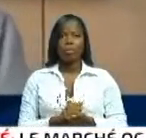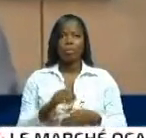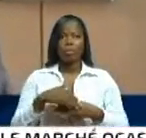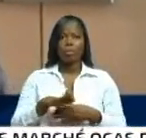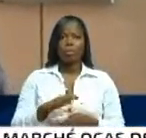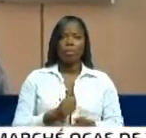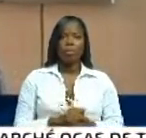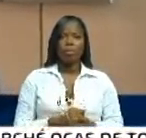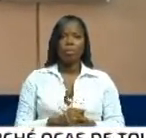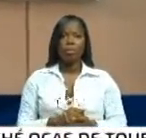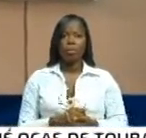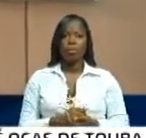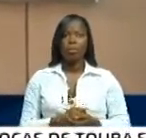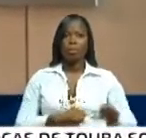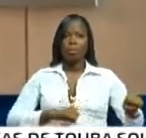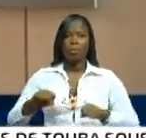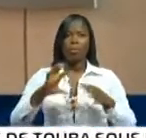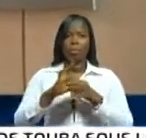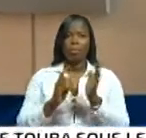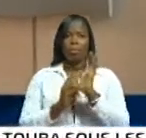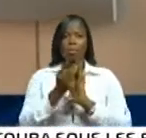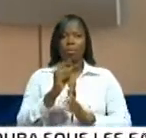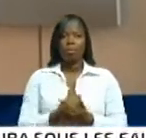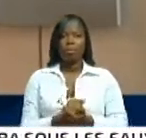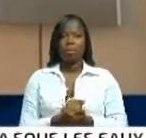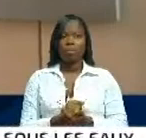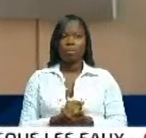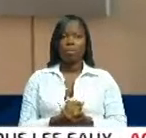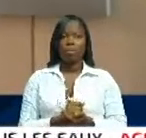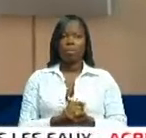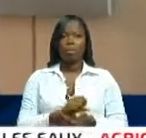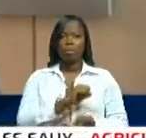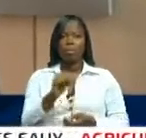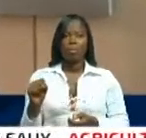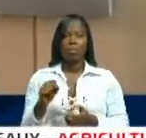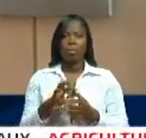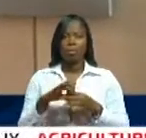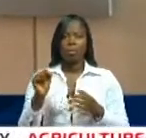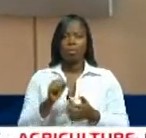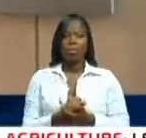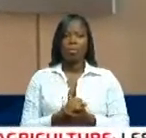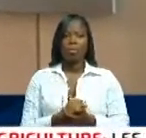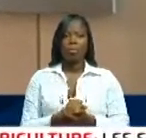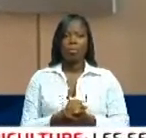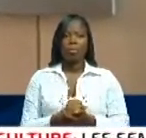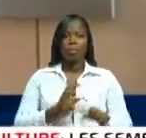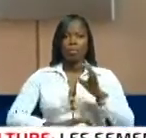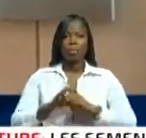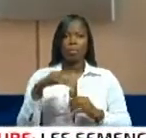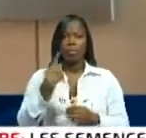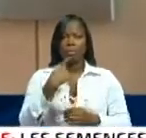toutes les actions de développement tous les programmes de développement soit des programmes efficaces et utiles et qui